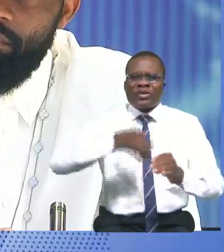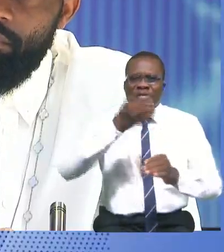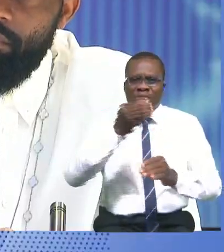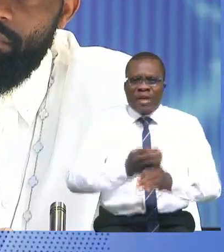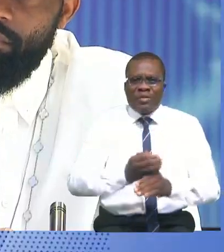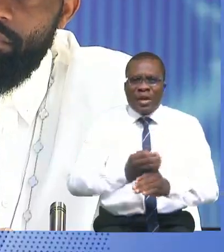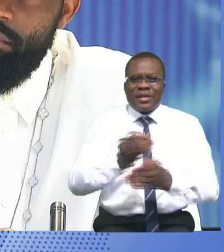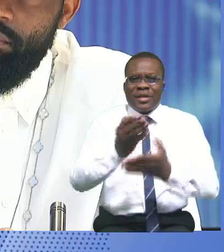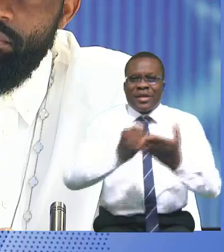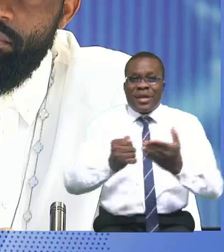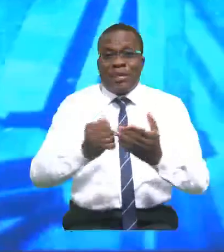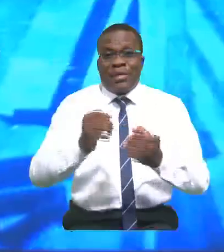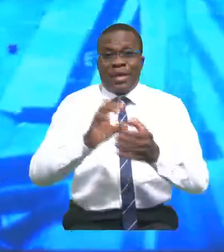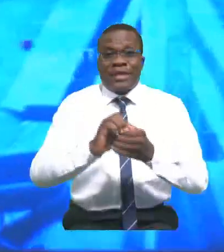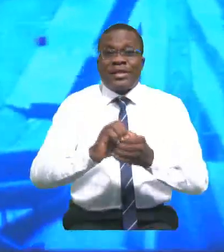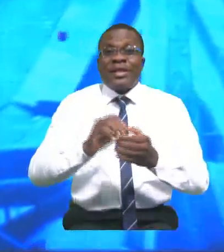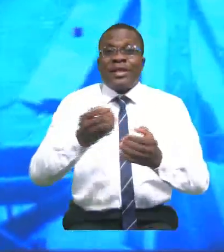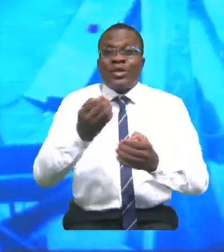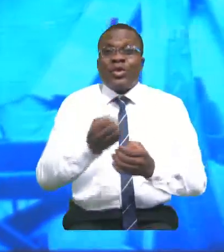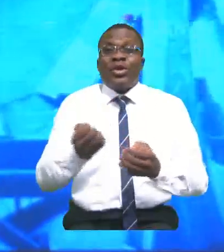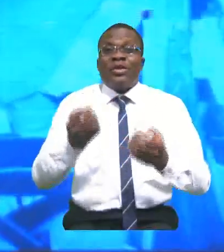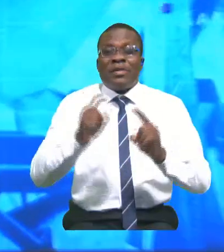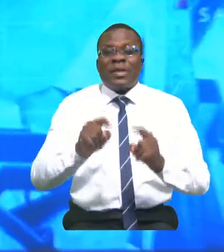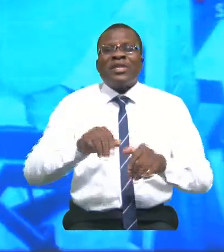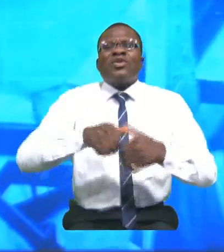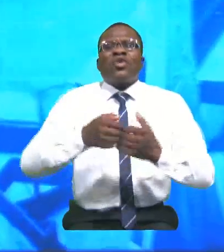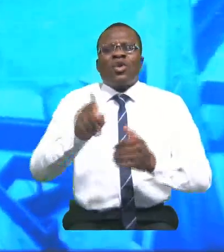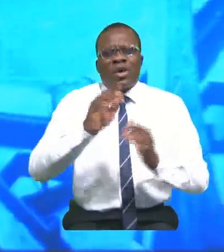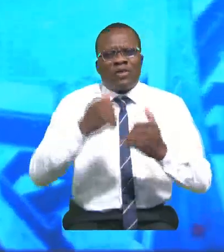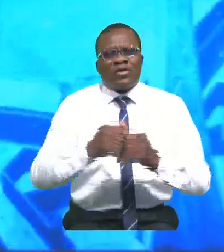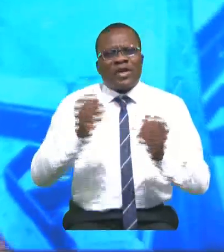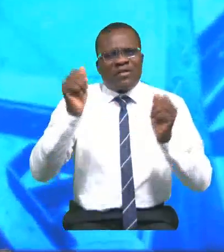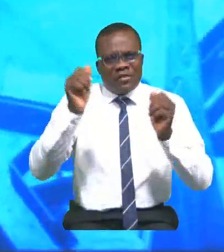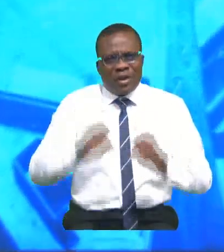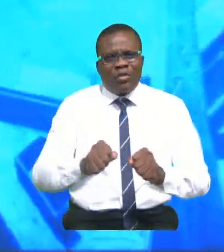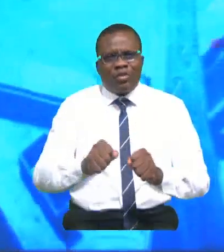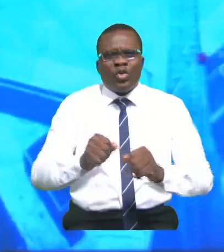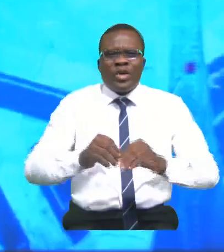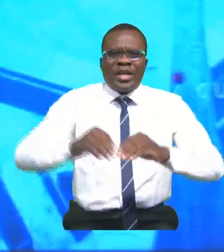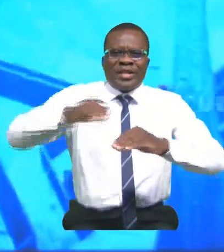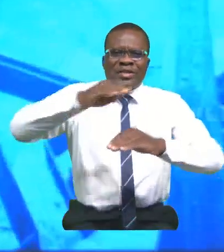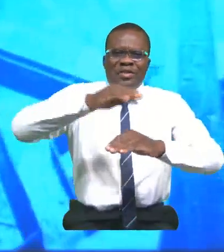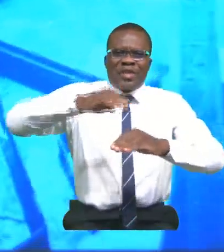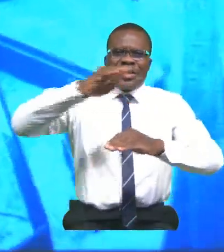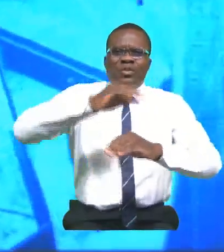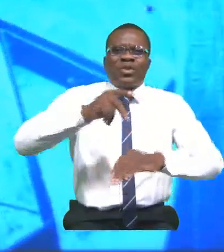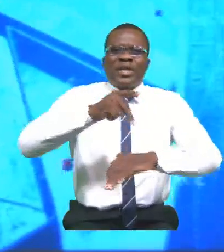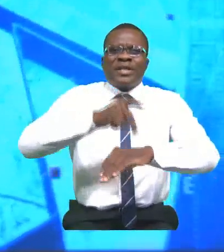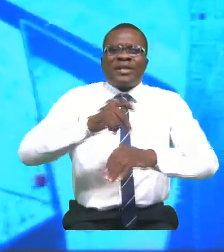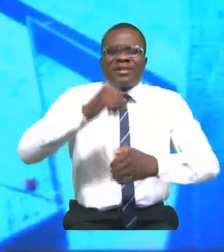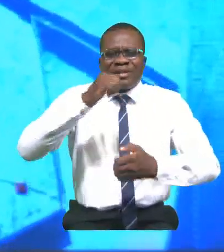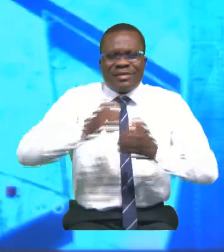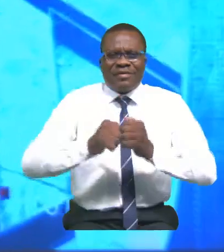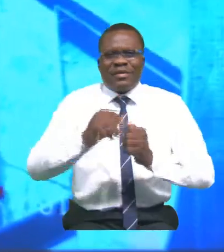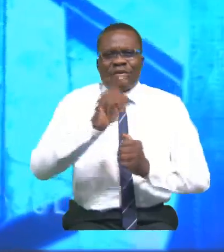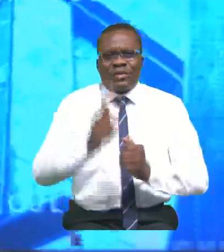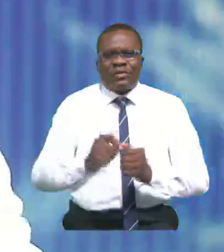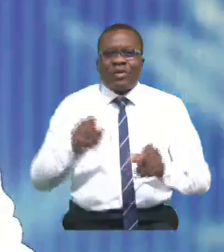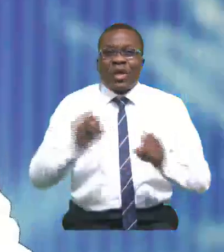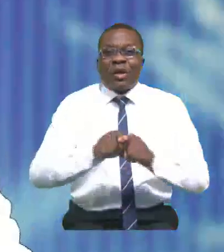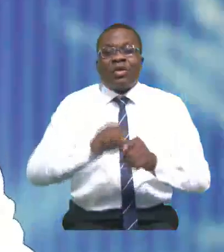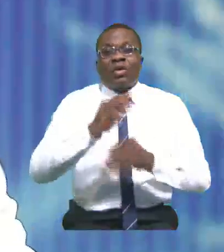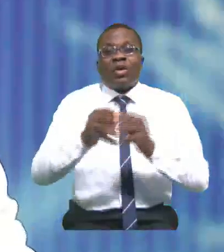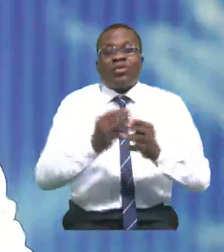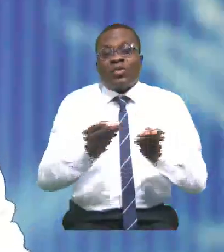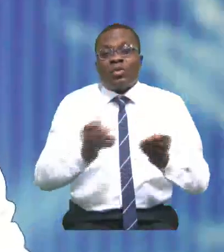secteur de de l'événementiel comment est-ce que vous vous avez pu surmonter cette période difficile comme tout le monde comme tout le monde